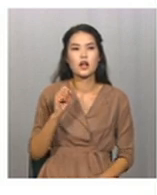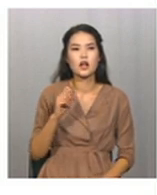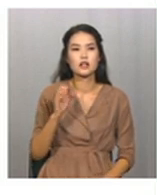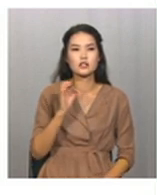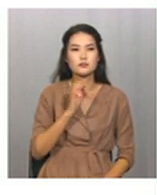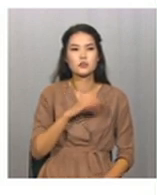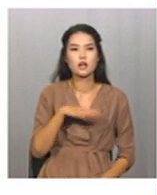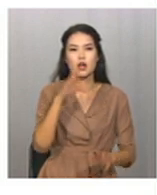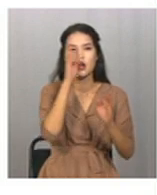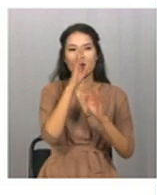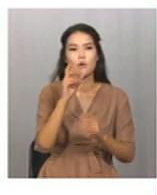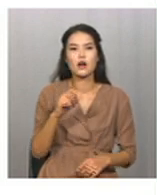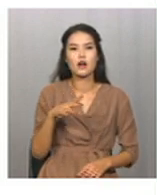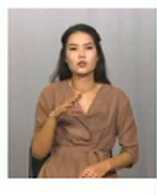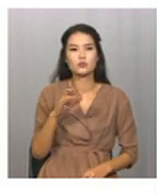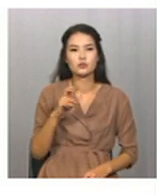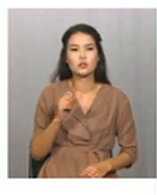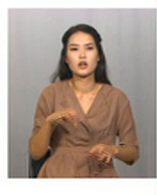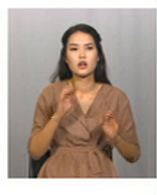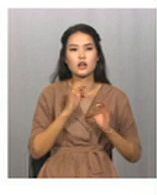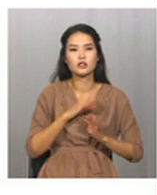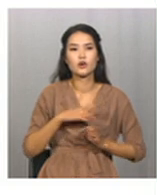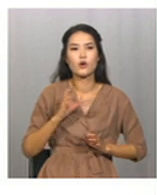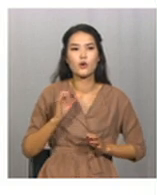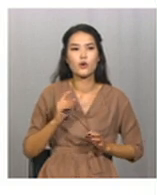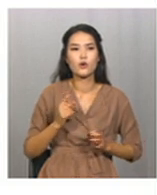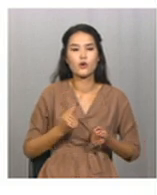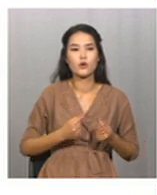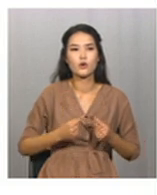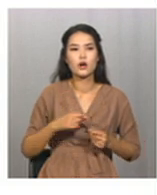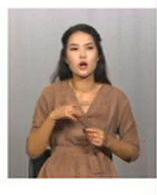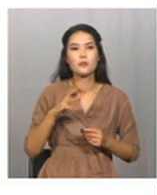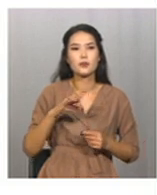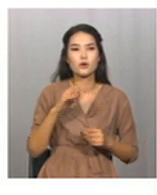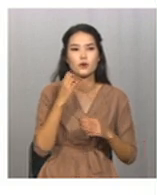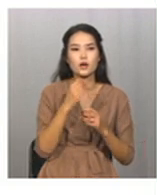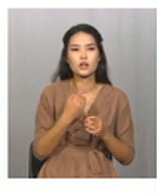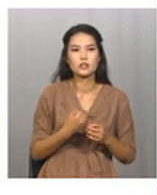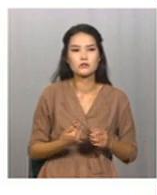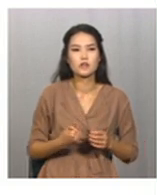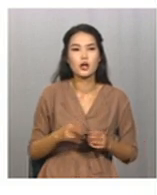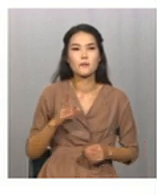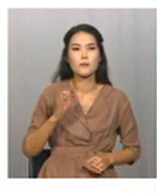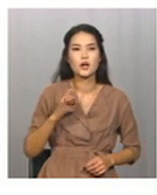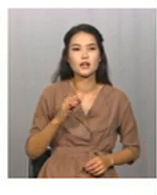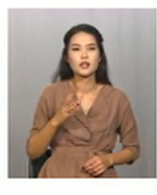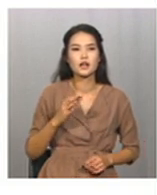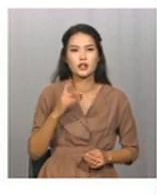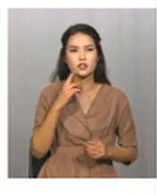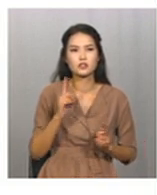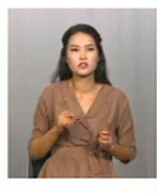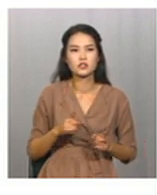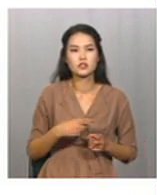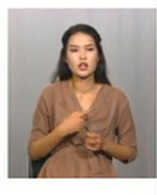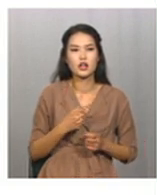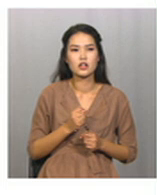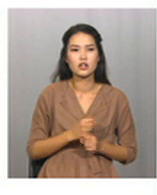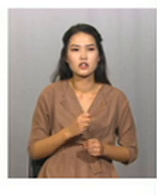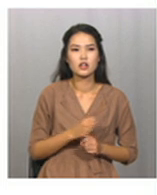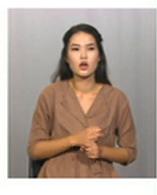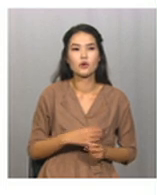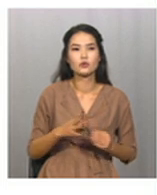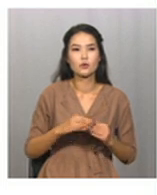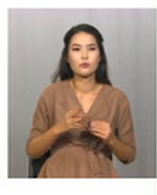Биотехнология әдісімен ауа азот арқылы қоректенетін микроорганизмдерден бактериялы тыңайтқыштар дайындаса,